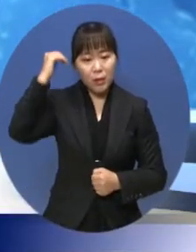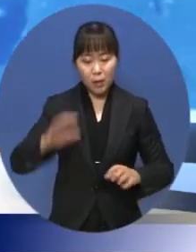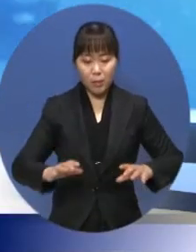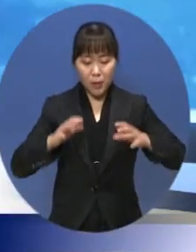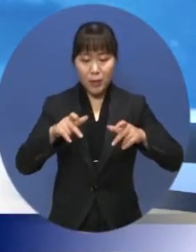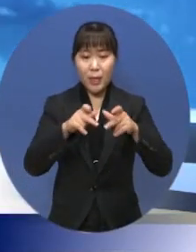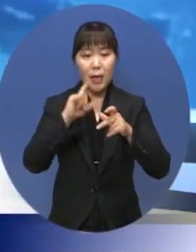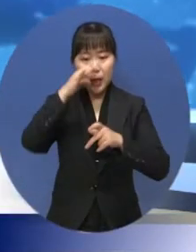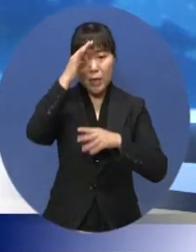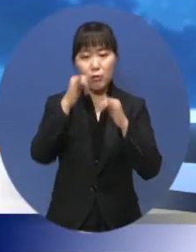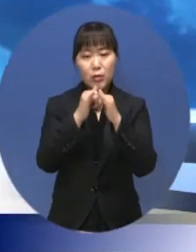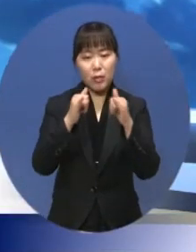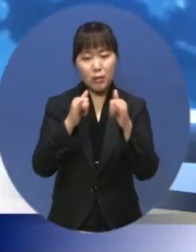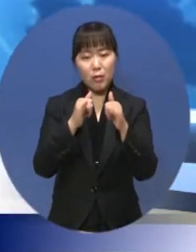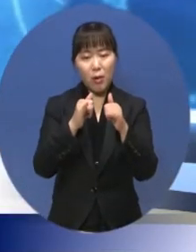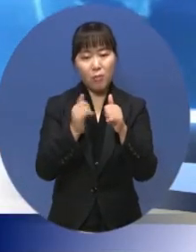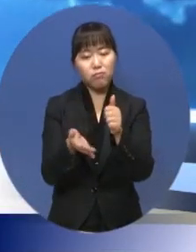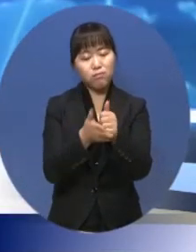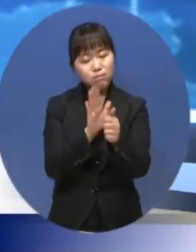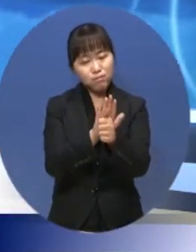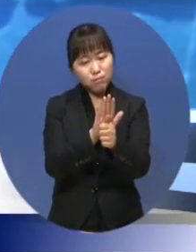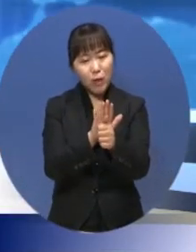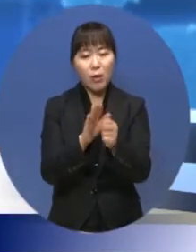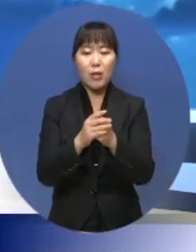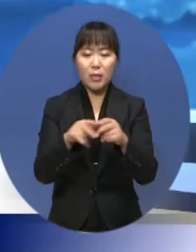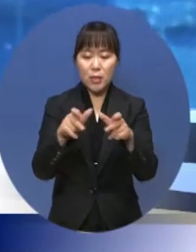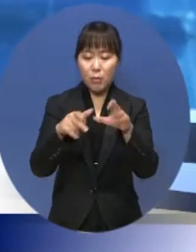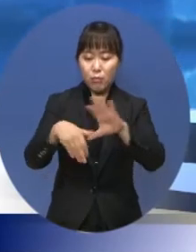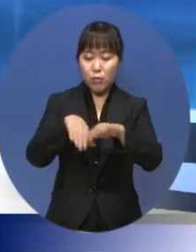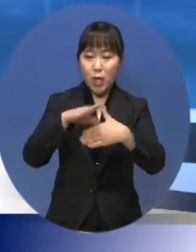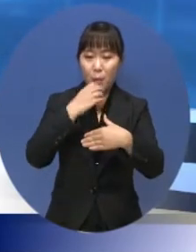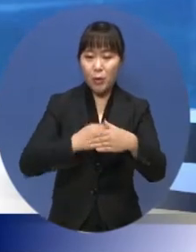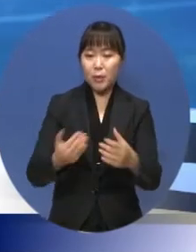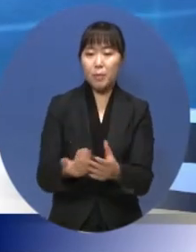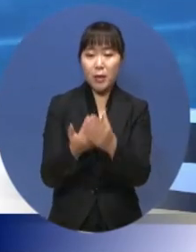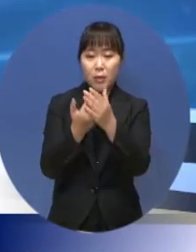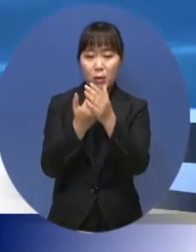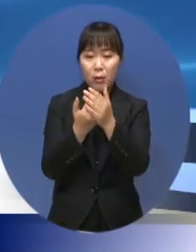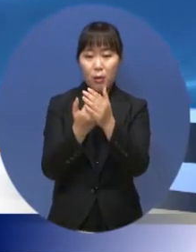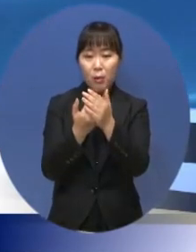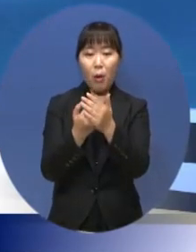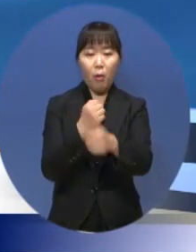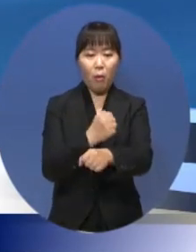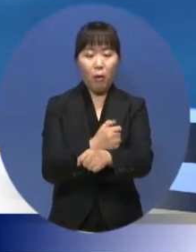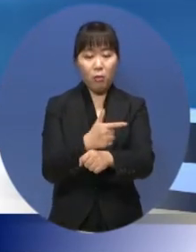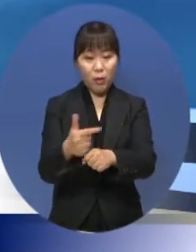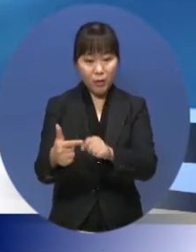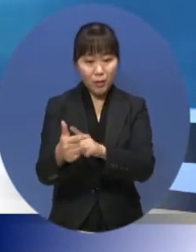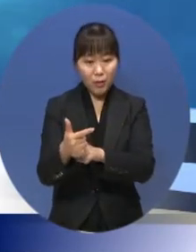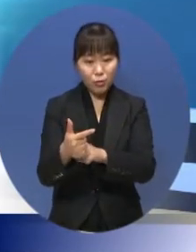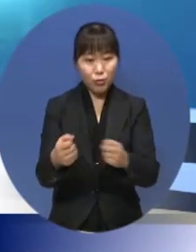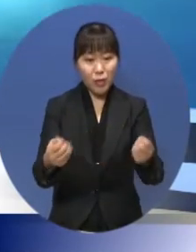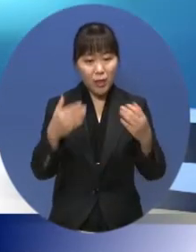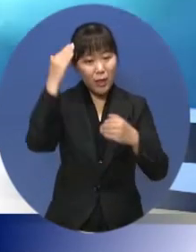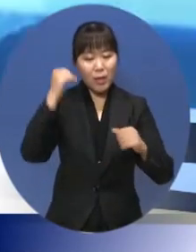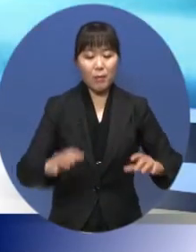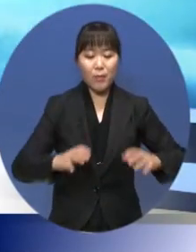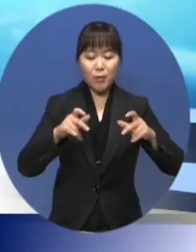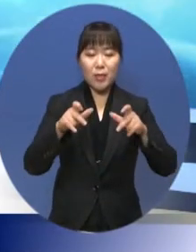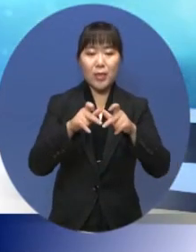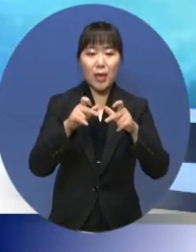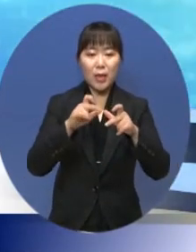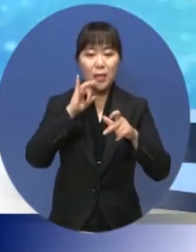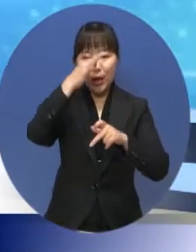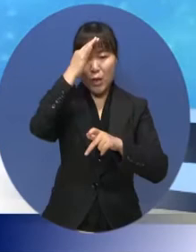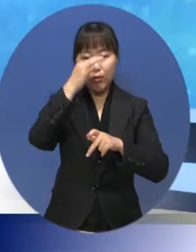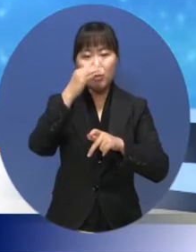대한민국의 장애예술인들을 격려하고 장애인 문화복지 발전에 기여하는 큰 축제, 대한민국 장애인